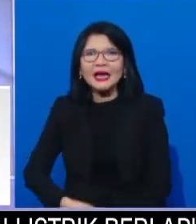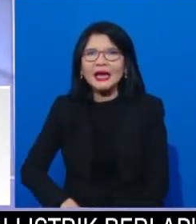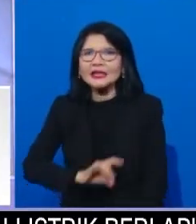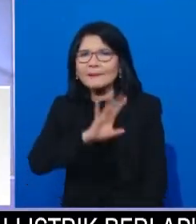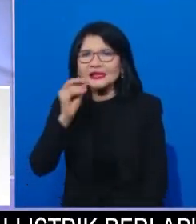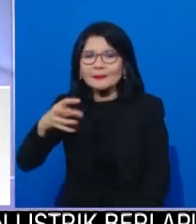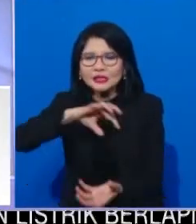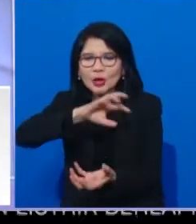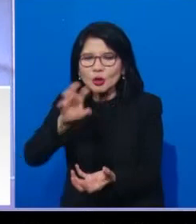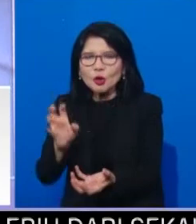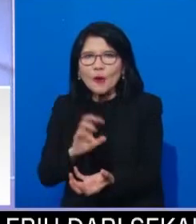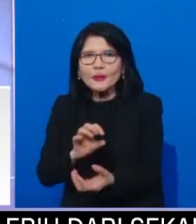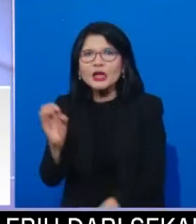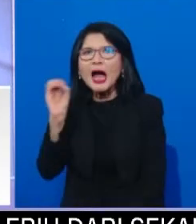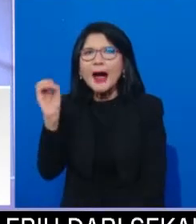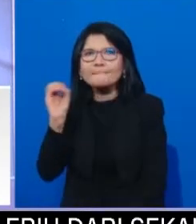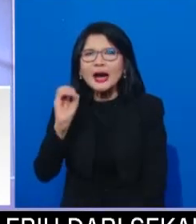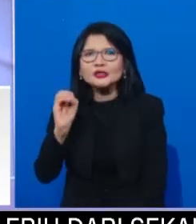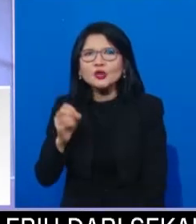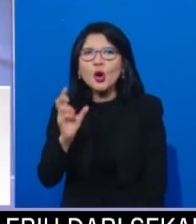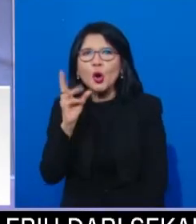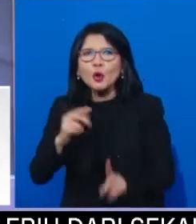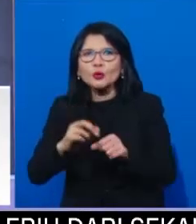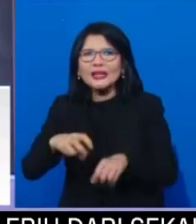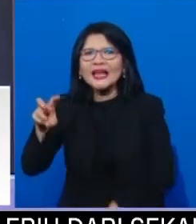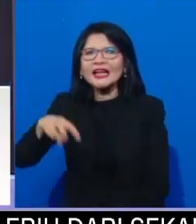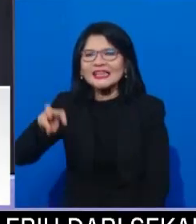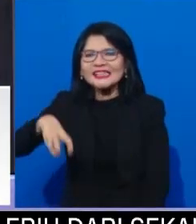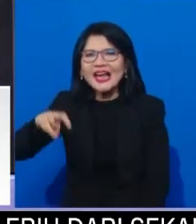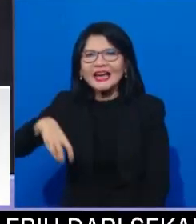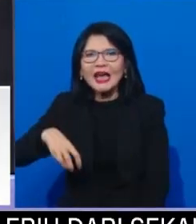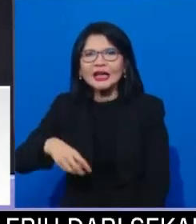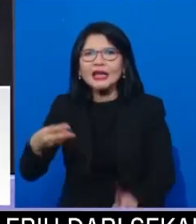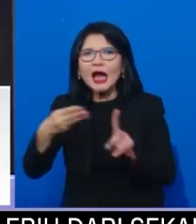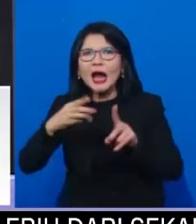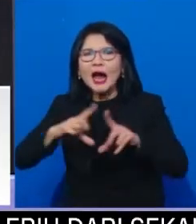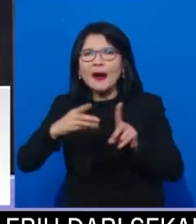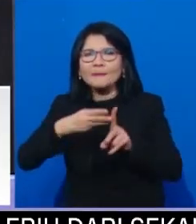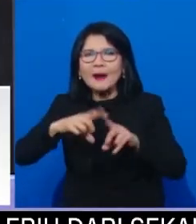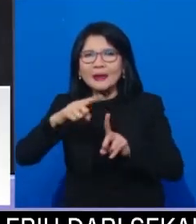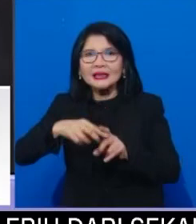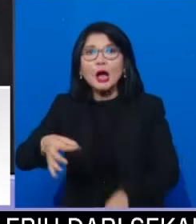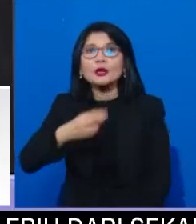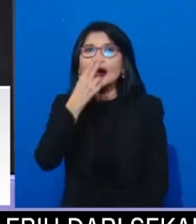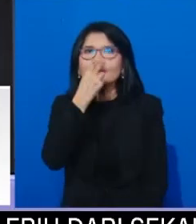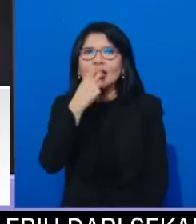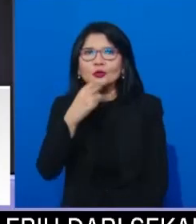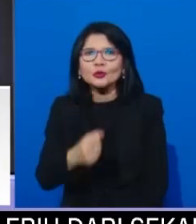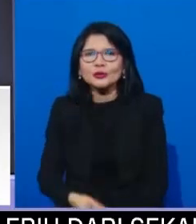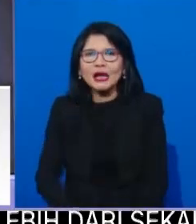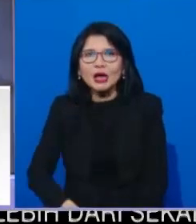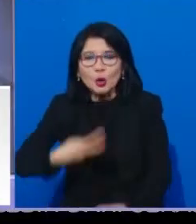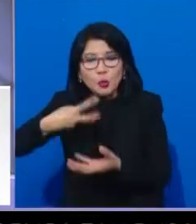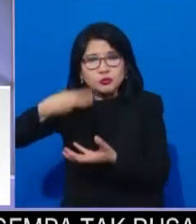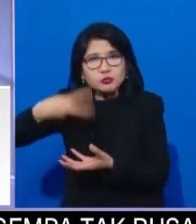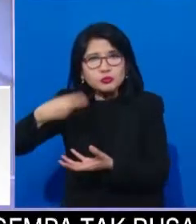jenis topping, mulai dari bakso urat, ceker, dan juga babat. Di Bandung ada sejumlah kedai Mie Yamin yang sering kali diburu